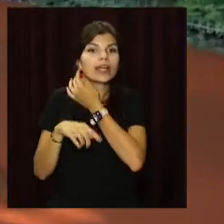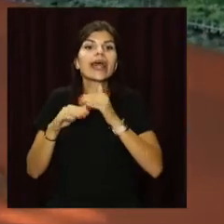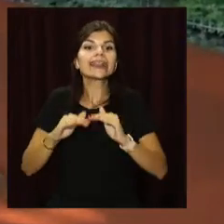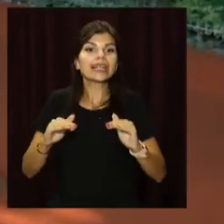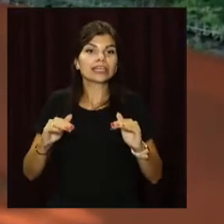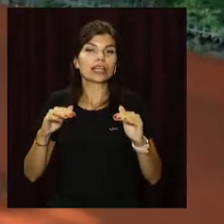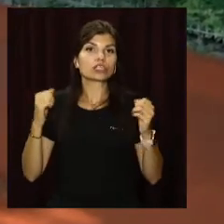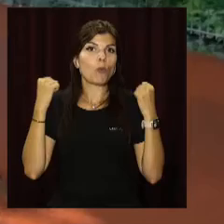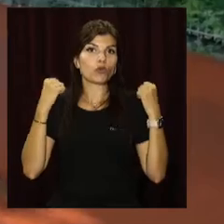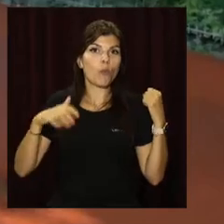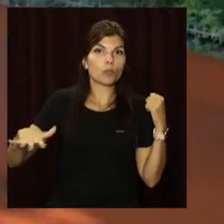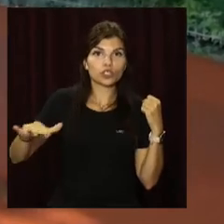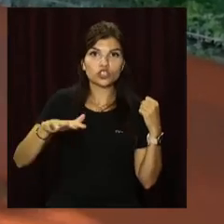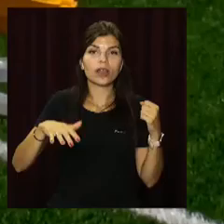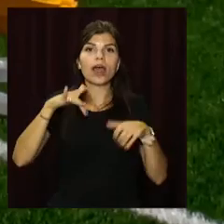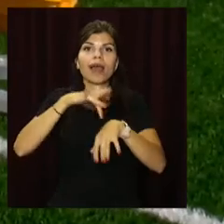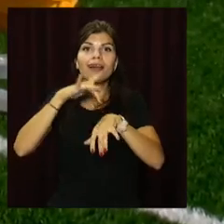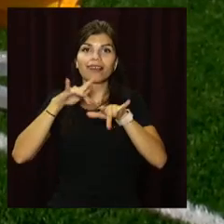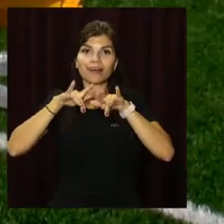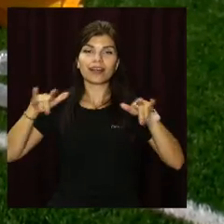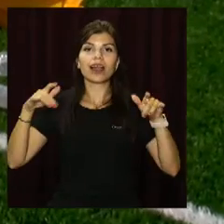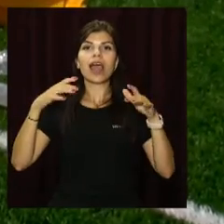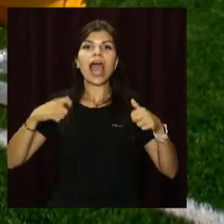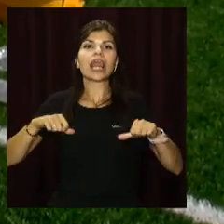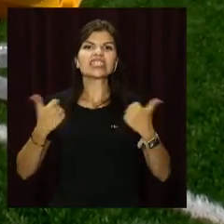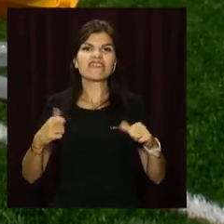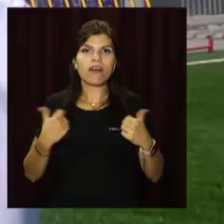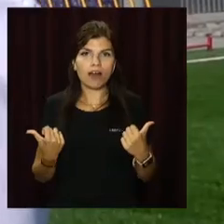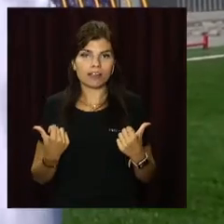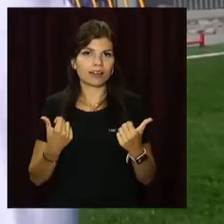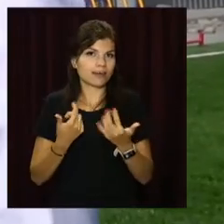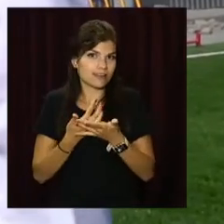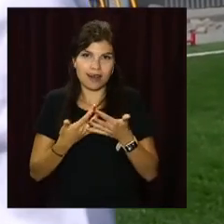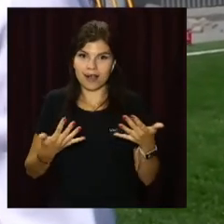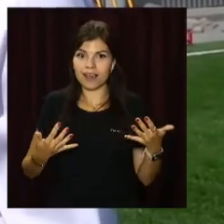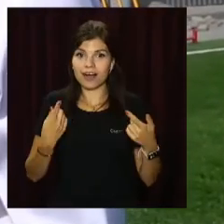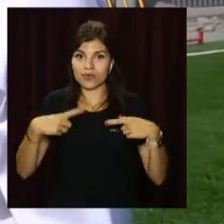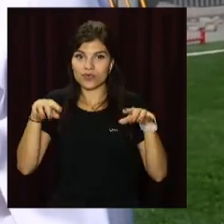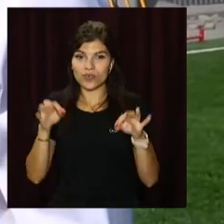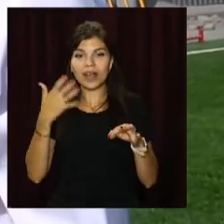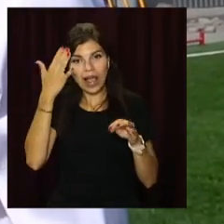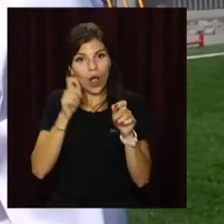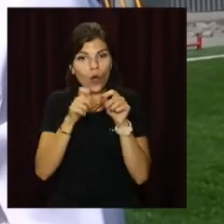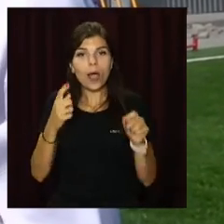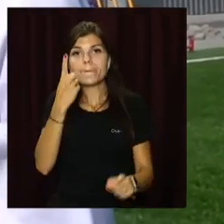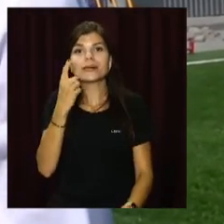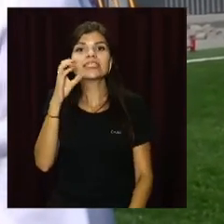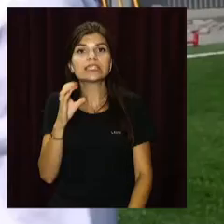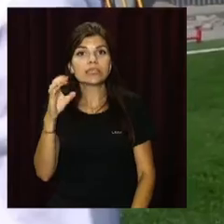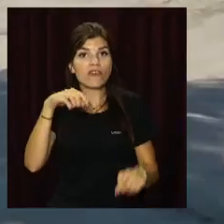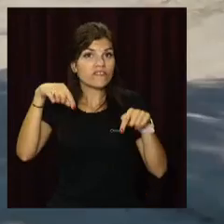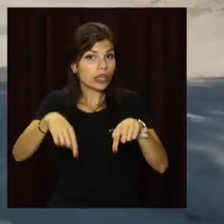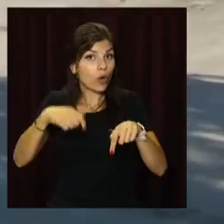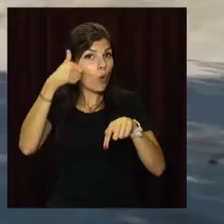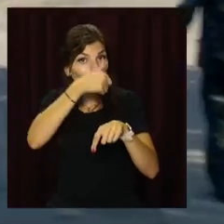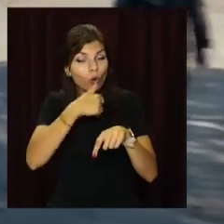спортивні площадки, будуть трибуни, роздівалки, туалети. Цей многофункціональний спортивний комплекс ми плануємо відкрити 1 сентября цього